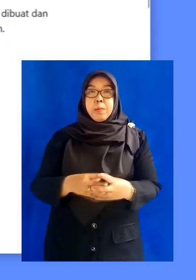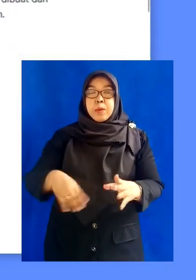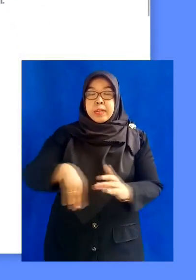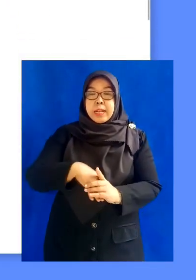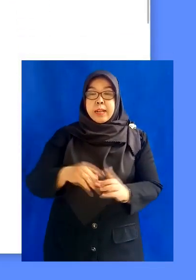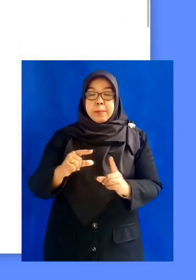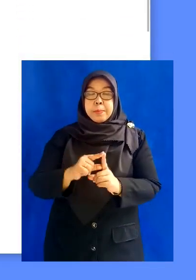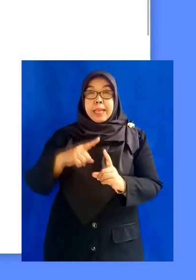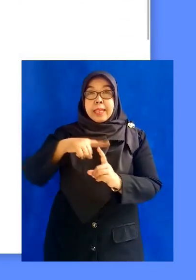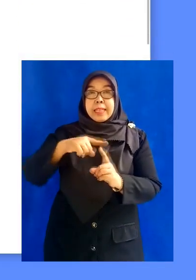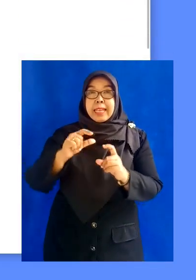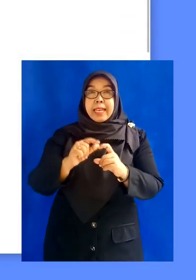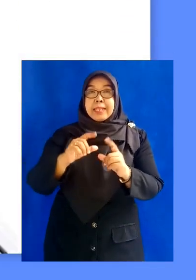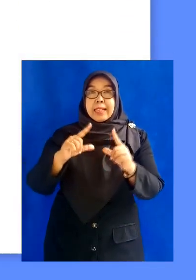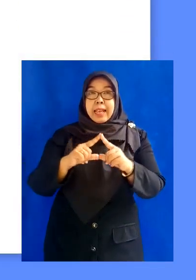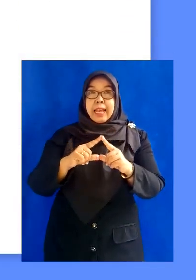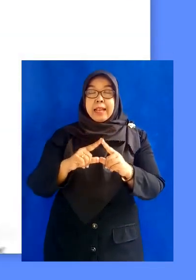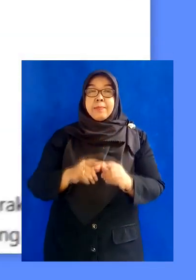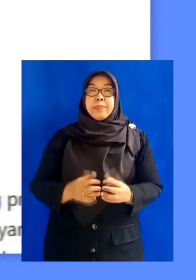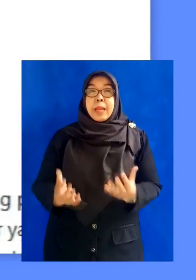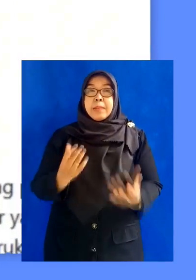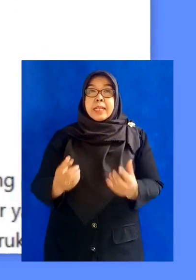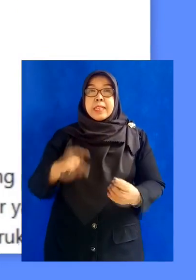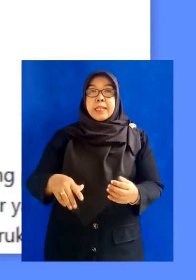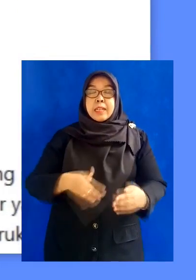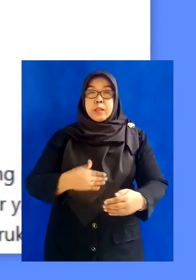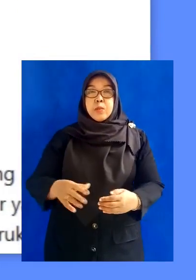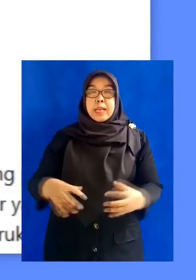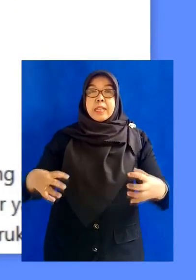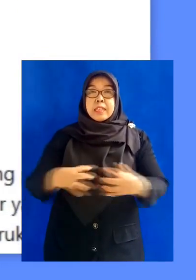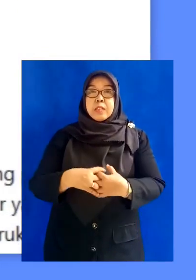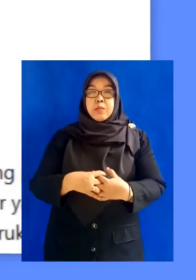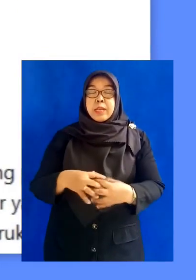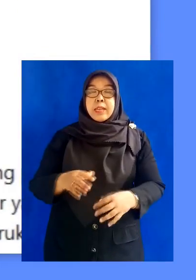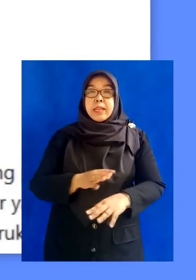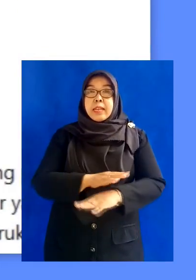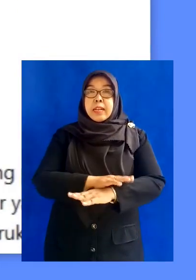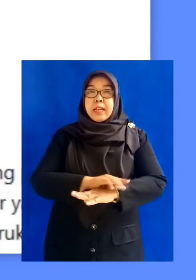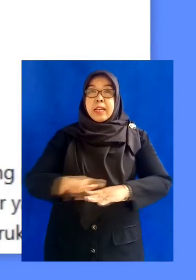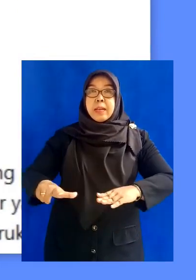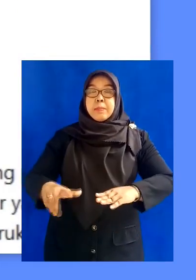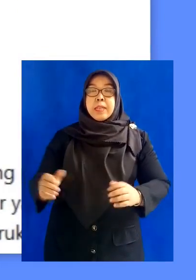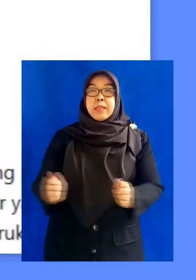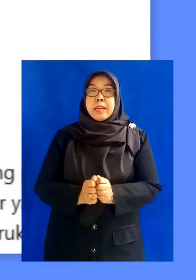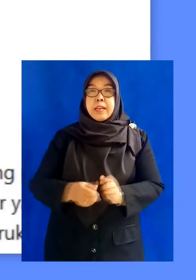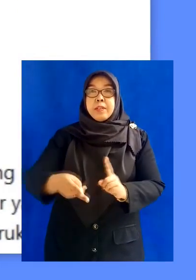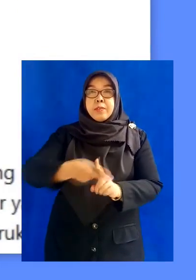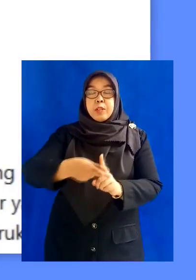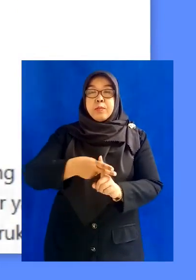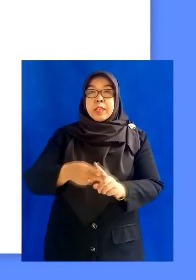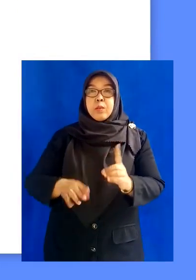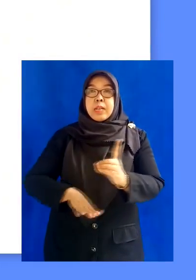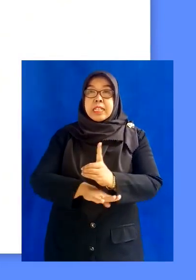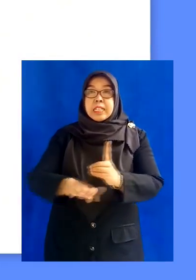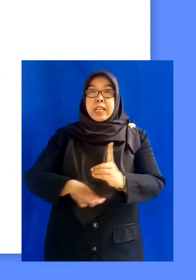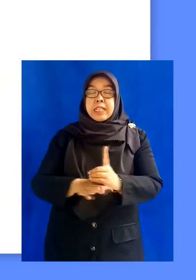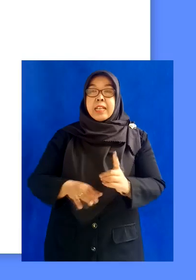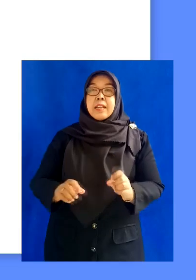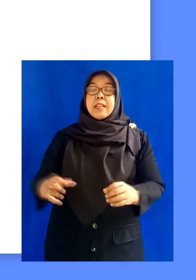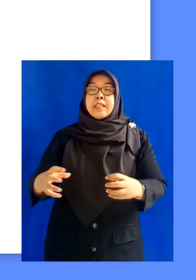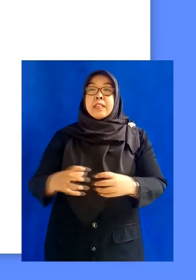Si Antasena juga telah disesuaikan dan dilengkapi dengan fitur-fitur memenuhi standar aksesibilitas web yang diberikan oleh